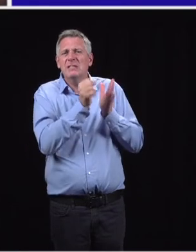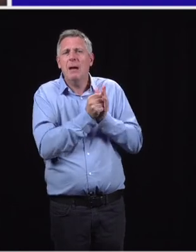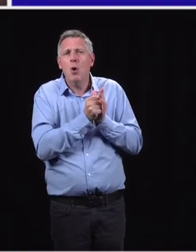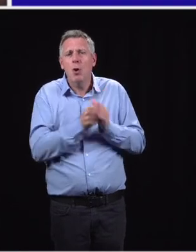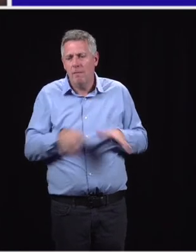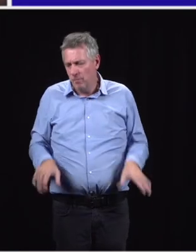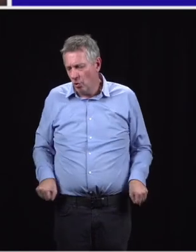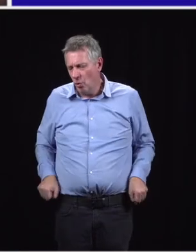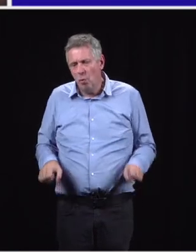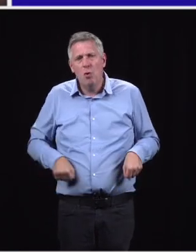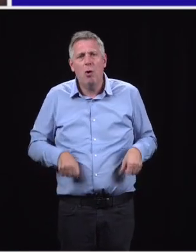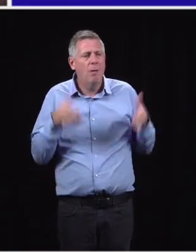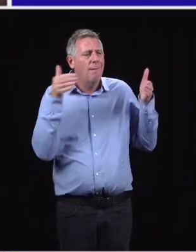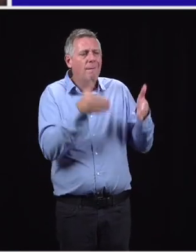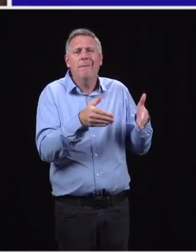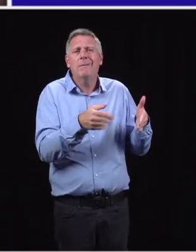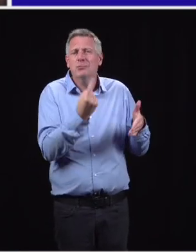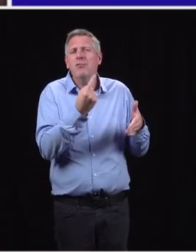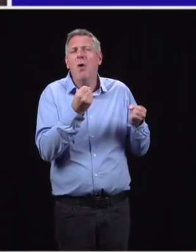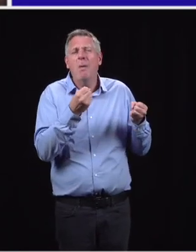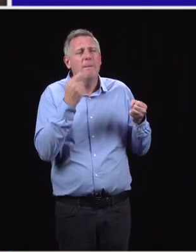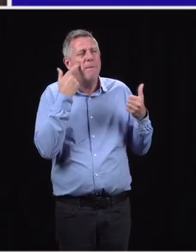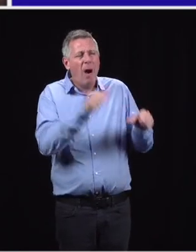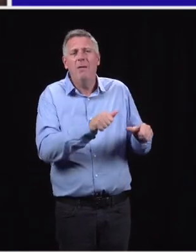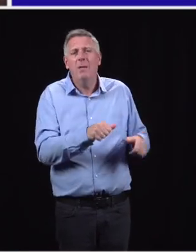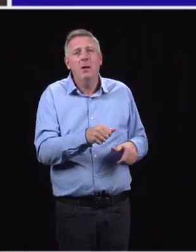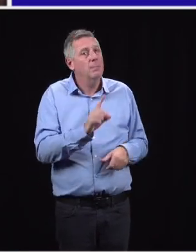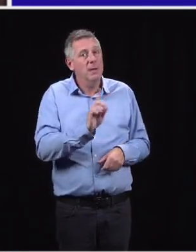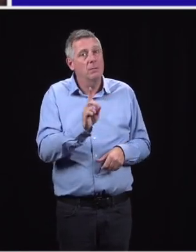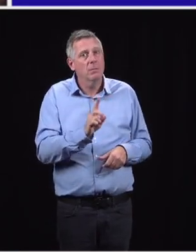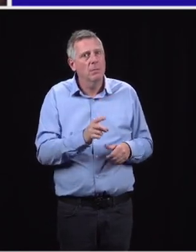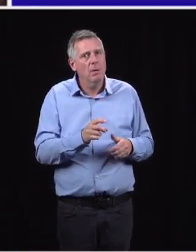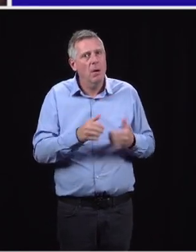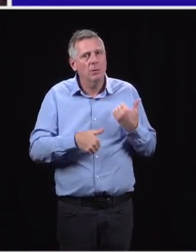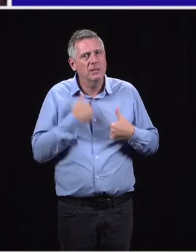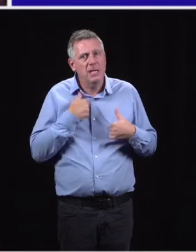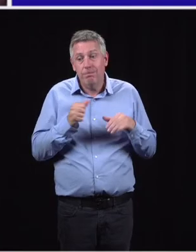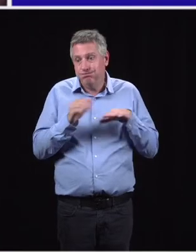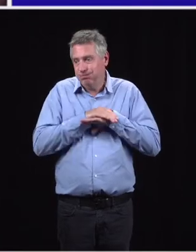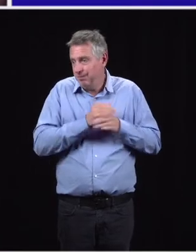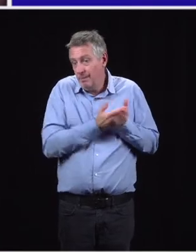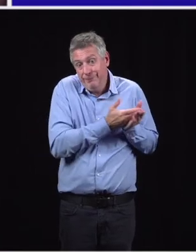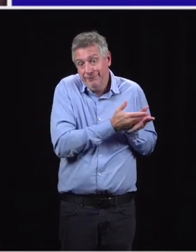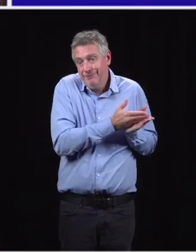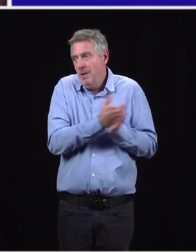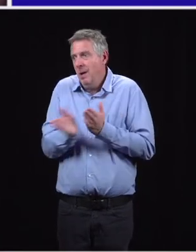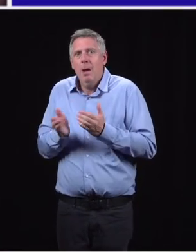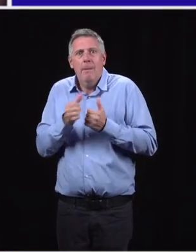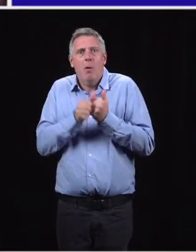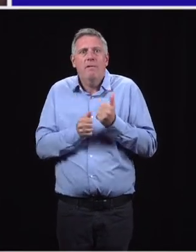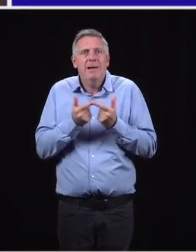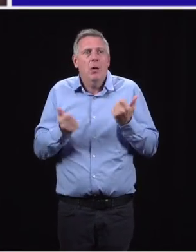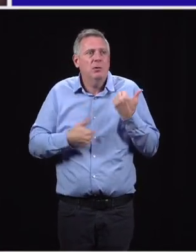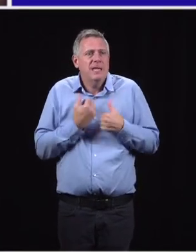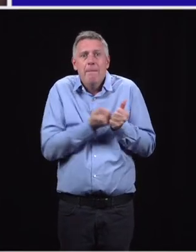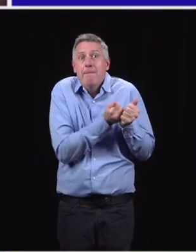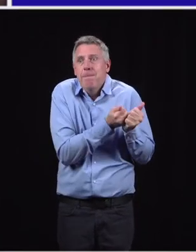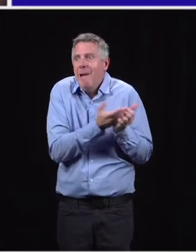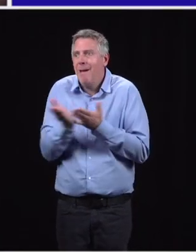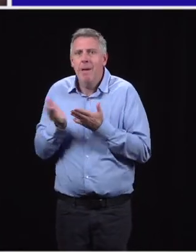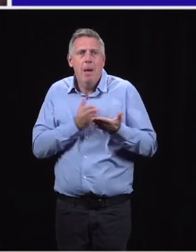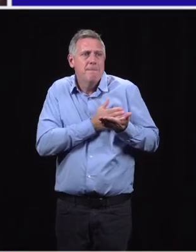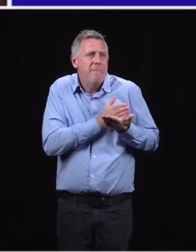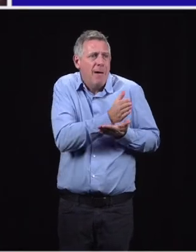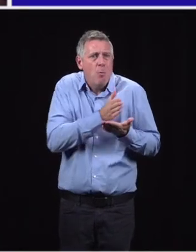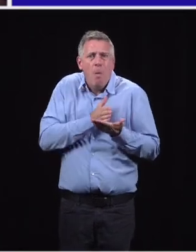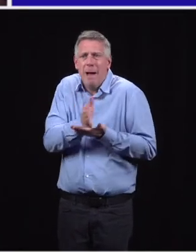personne en fauteuil roulant et on a vu ce soir que le handicap c'est bien plus riche que ça c'est des une diversité de handicap une diversité de parcours université de